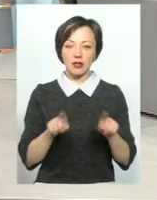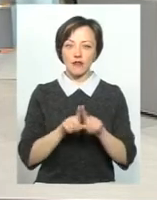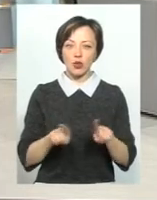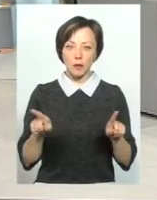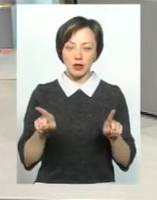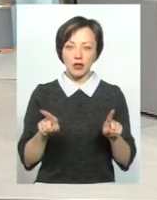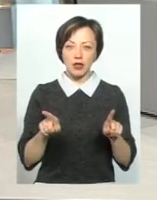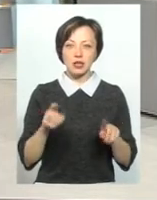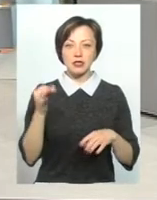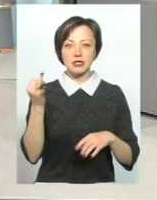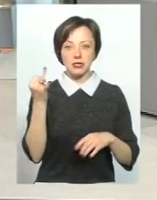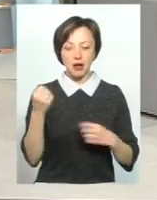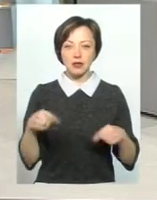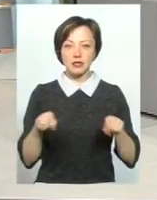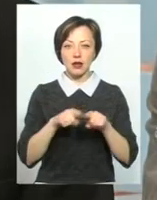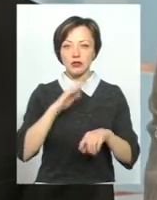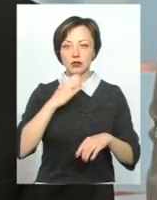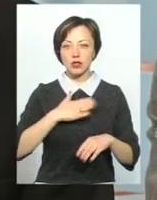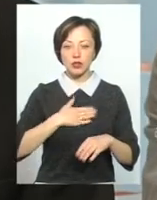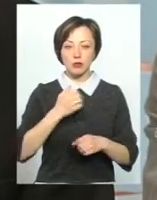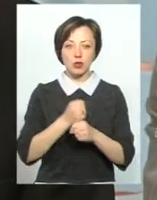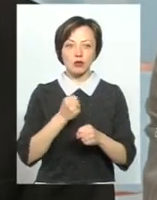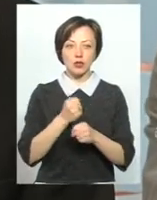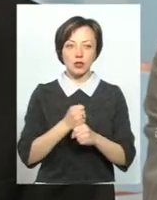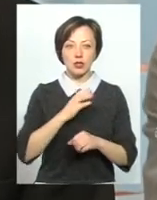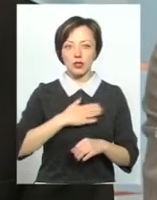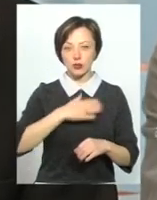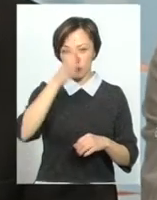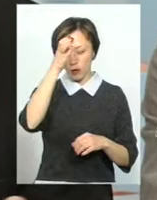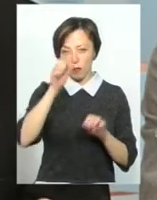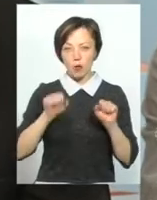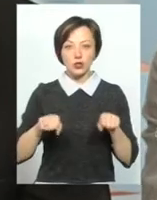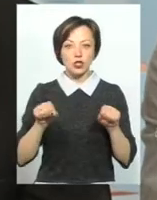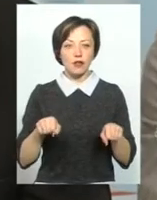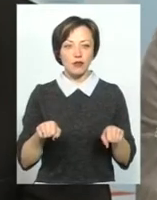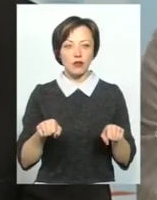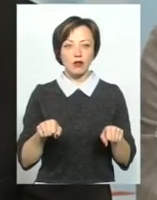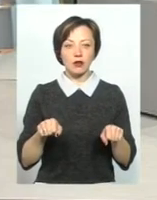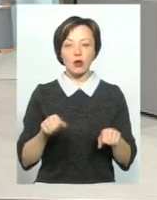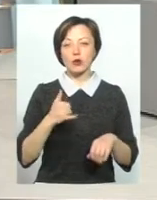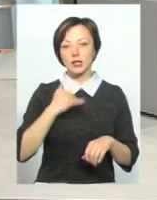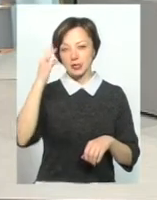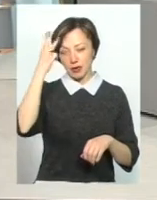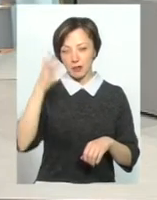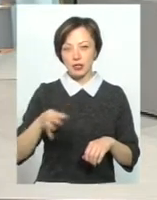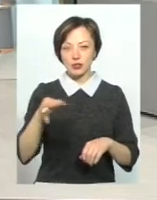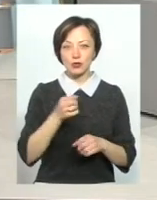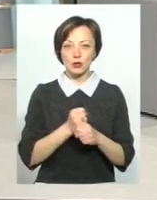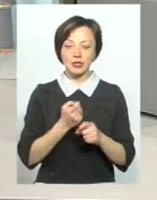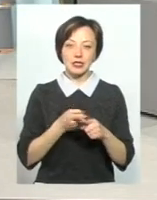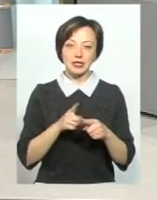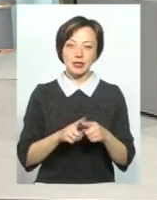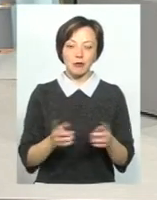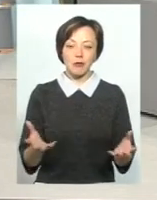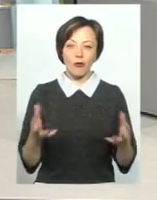відкрили феномен, зацікавились також нашими розробками наших науковців. Можливо, от, як у нас на Хмельниччині от, зробити це і